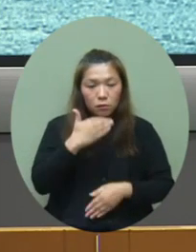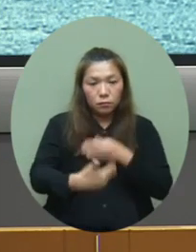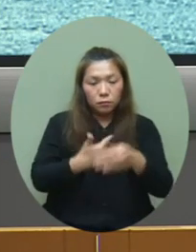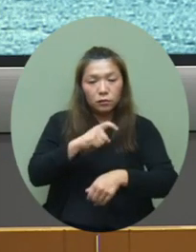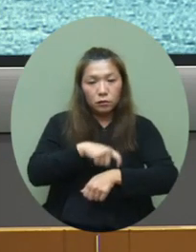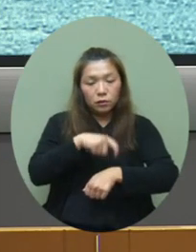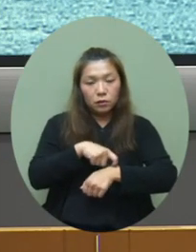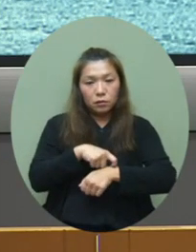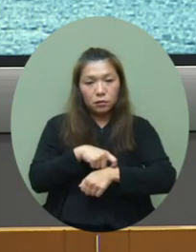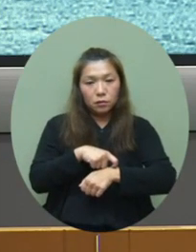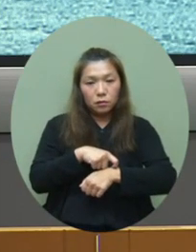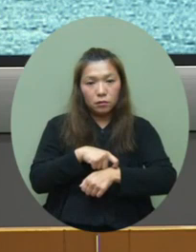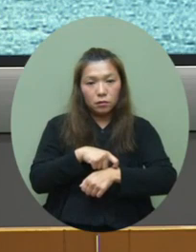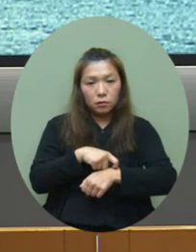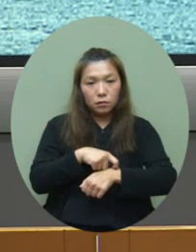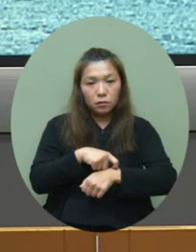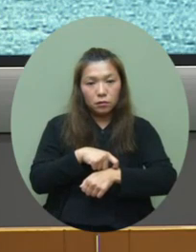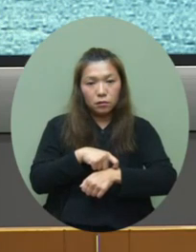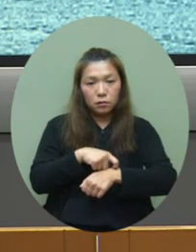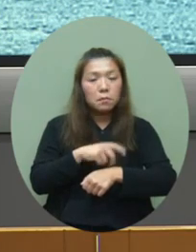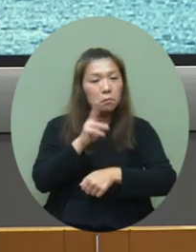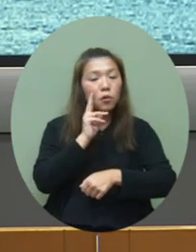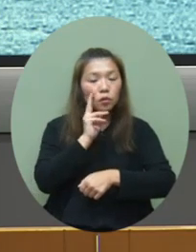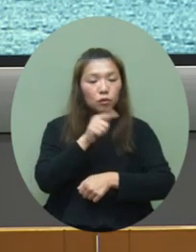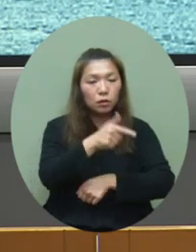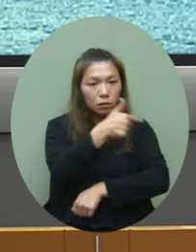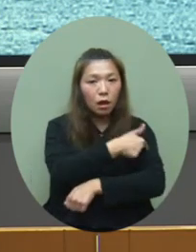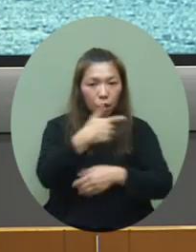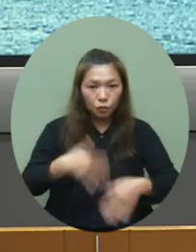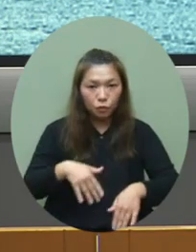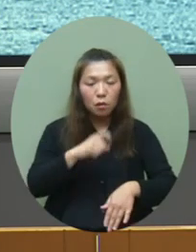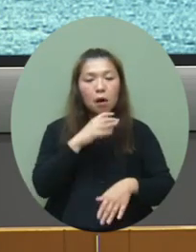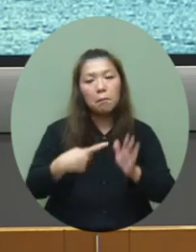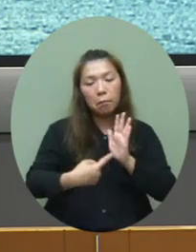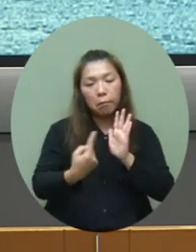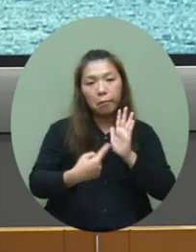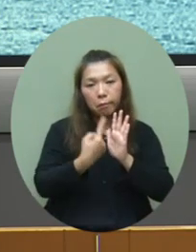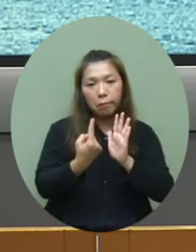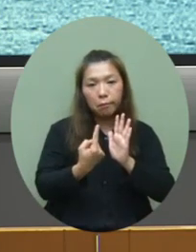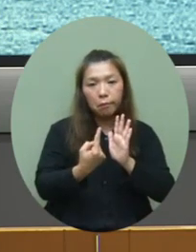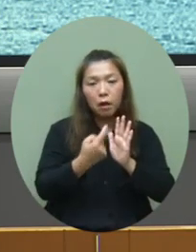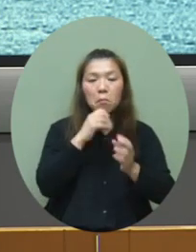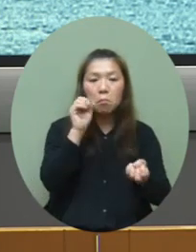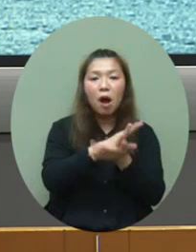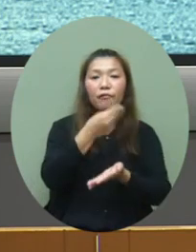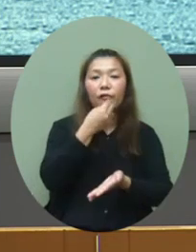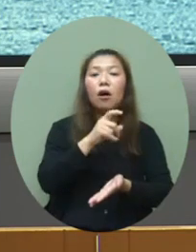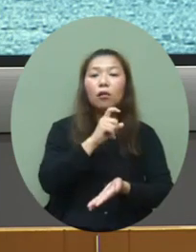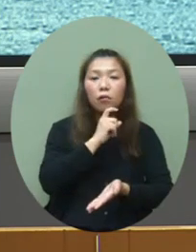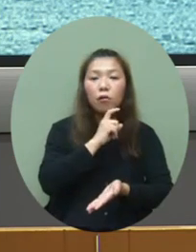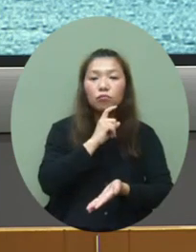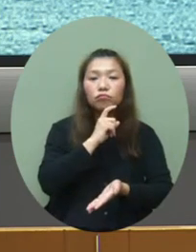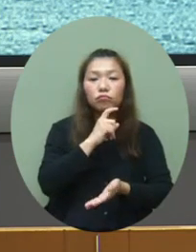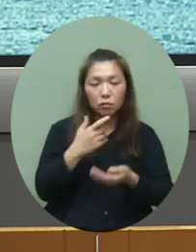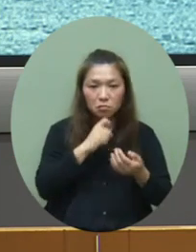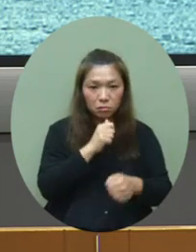間那個例如你就算打完針或者是免疫 免即係感染過嘅話咧，都可能